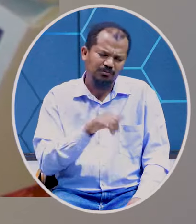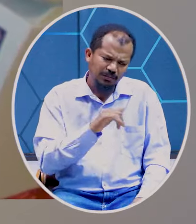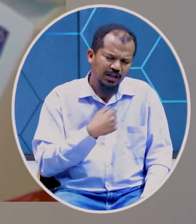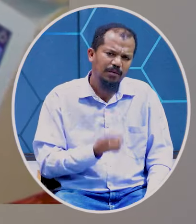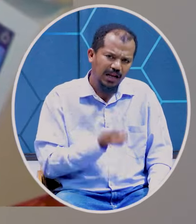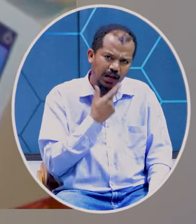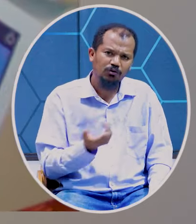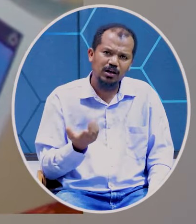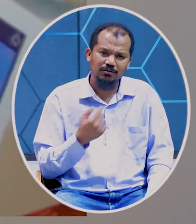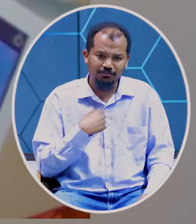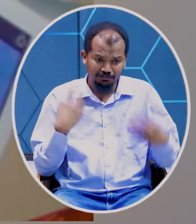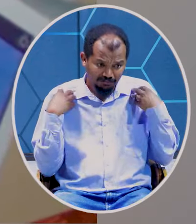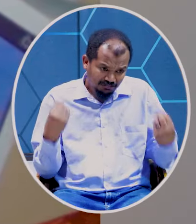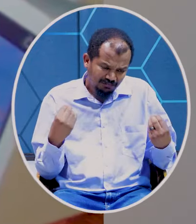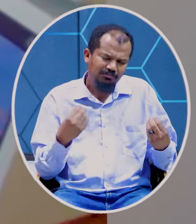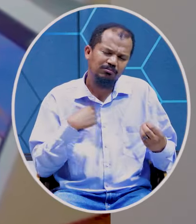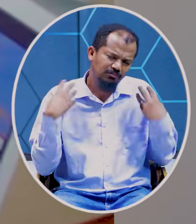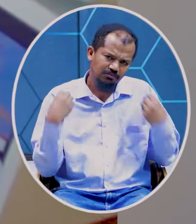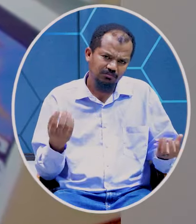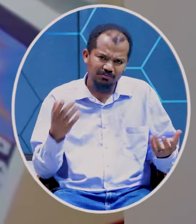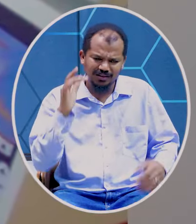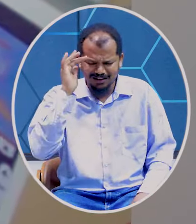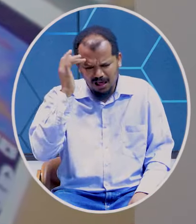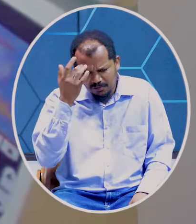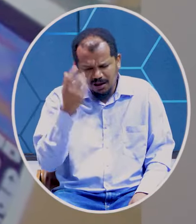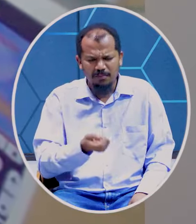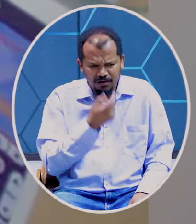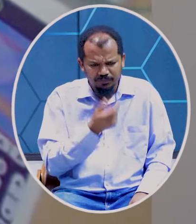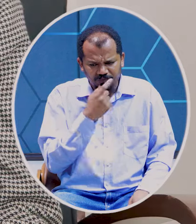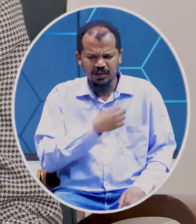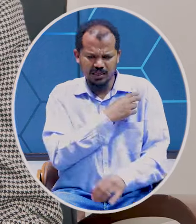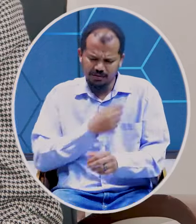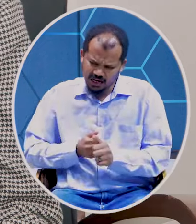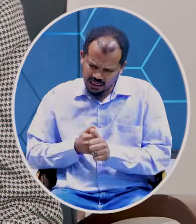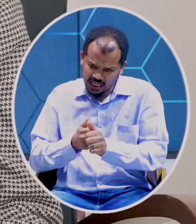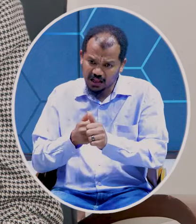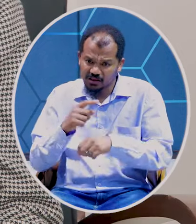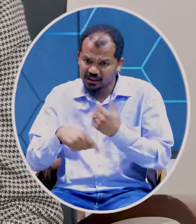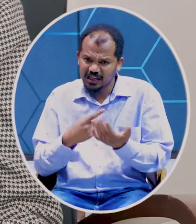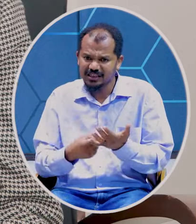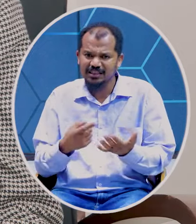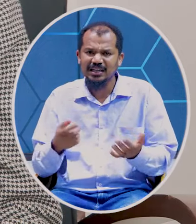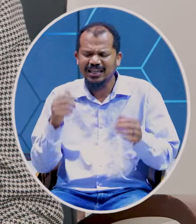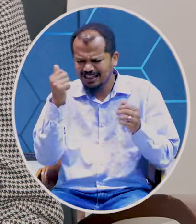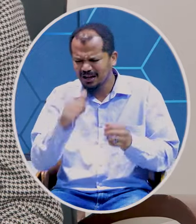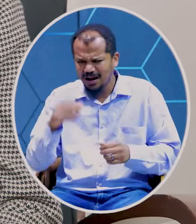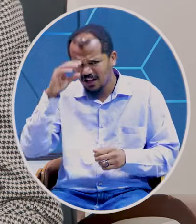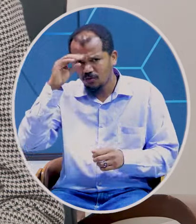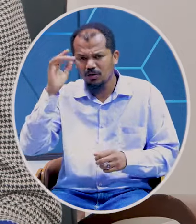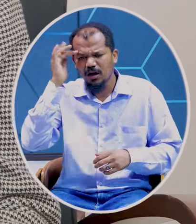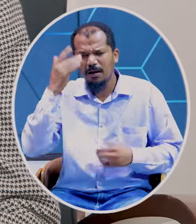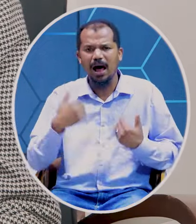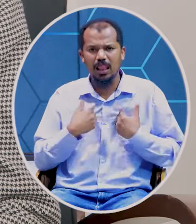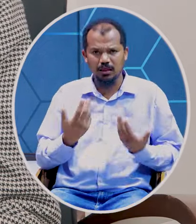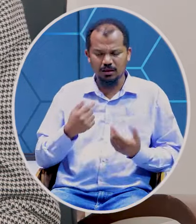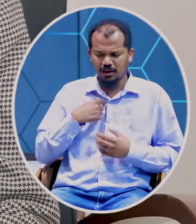ወስዳለሁ። በሚሻለኝ ጊዜ ይሻለኛል፣ ሲያመኝም መድኃኒት ወስዳለሁ፣ ህክምናዬን እከታተላለሁ። ስለዚህ እኔም እንደማንኛውም ሰው ህመም